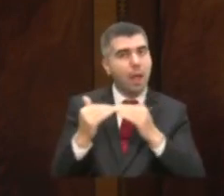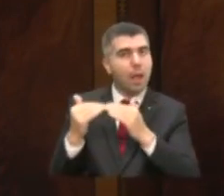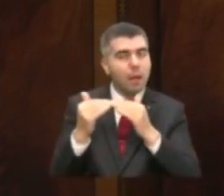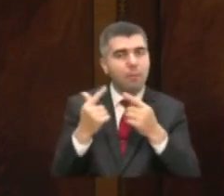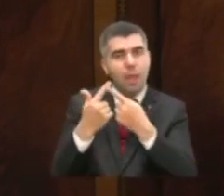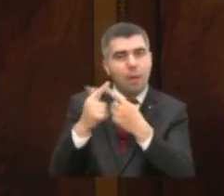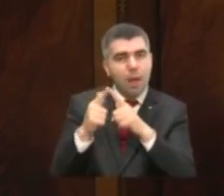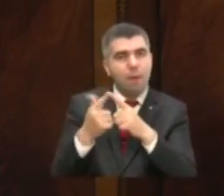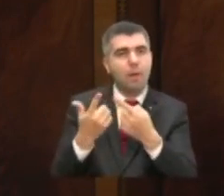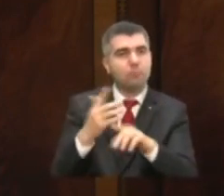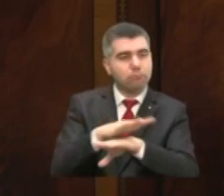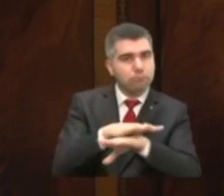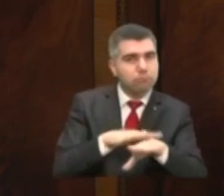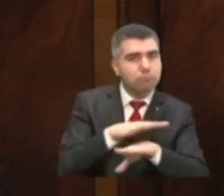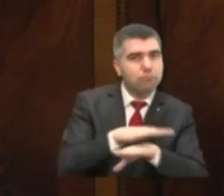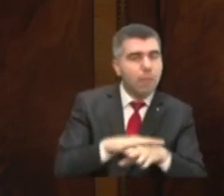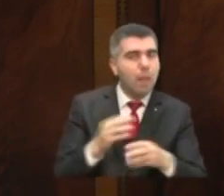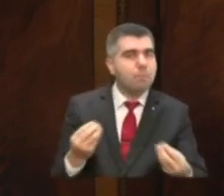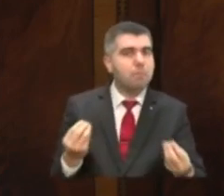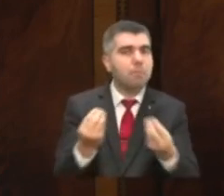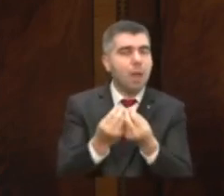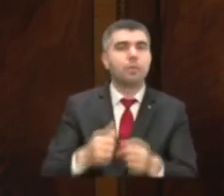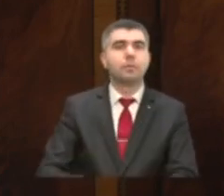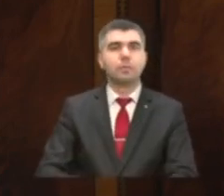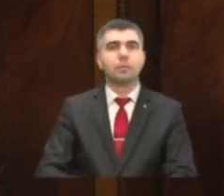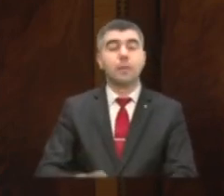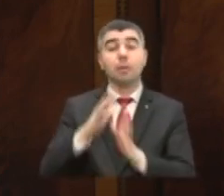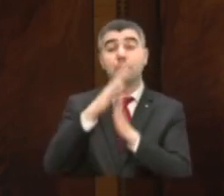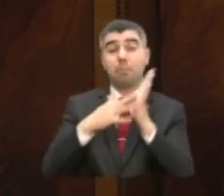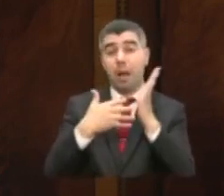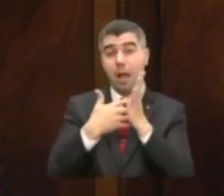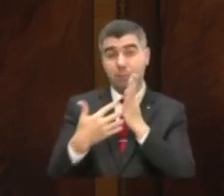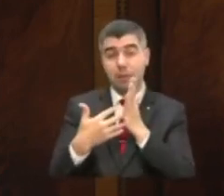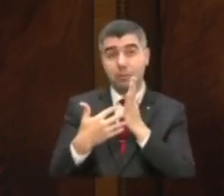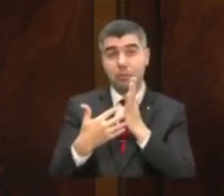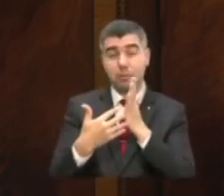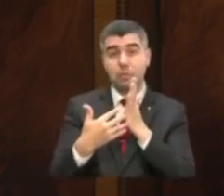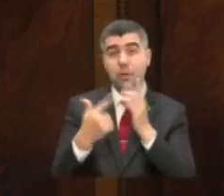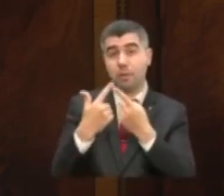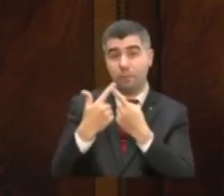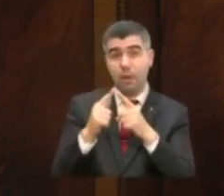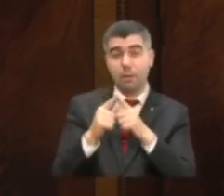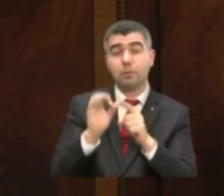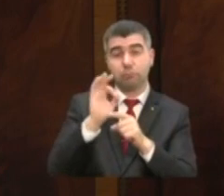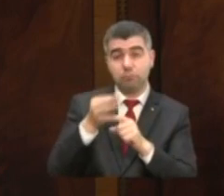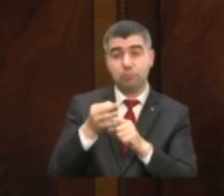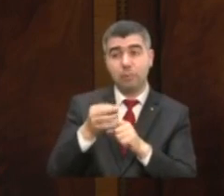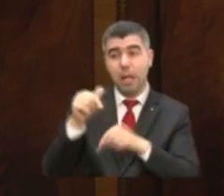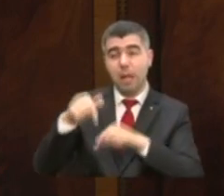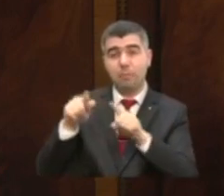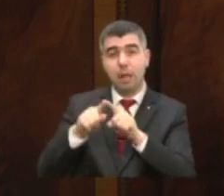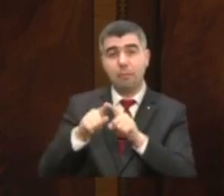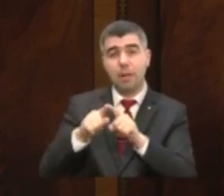المجالس الإقليمية وبتشارك معها. وهذا البرنامج غادي يمكننا باش نلبيه الحاجة والخصاص الكبير في ملاعب